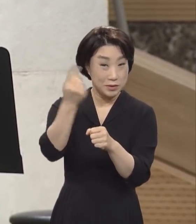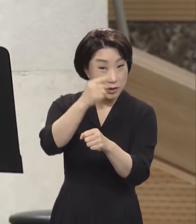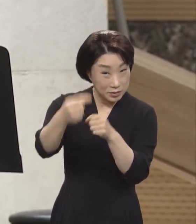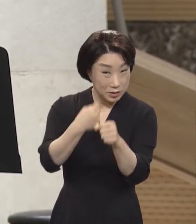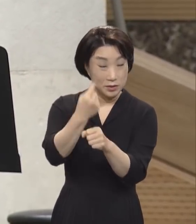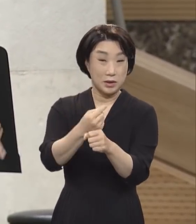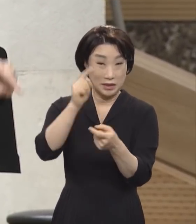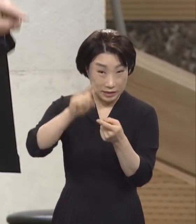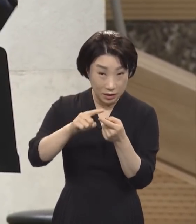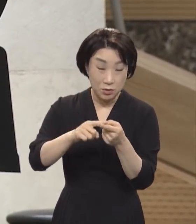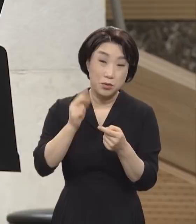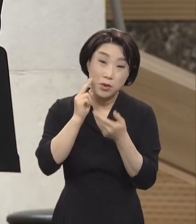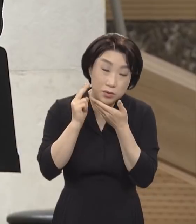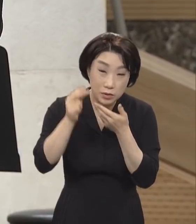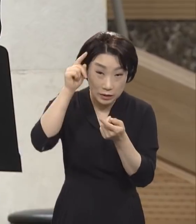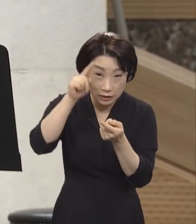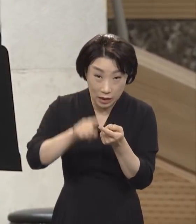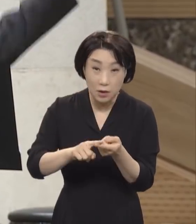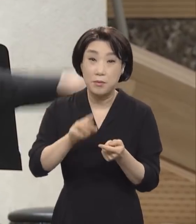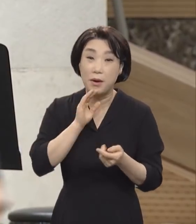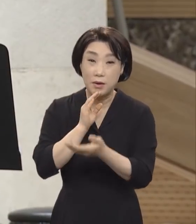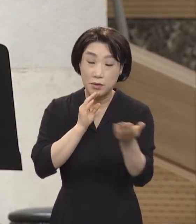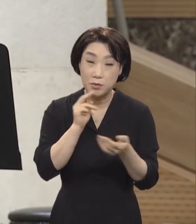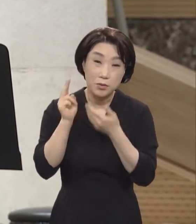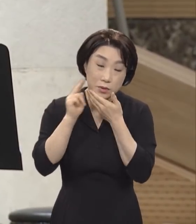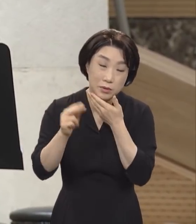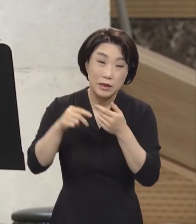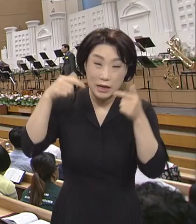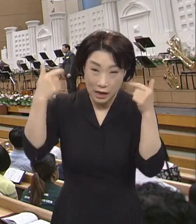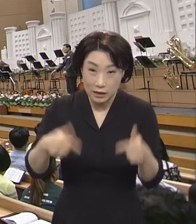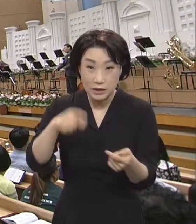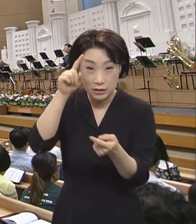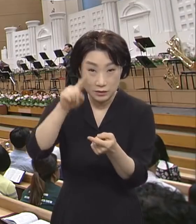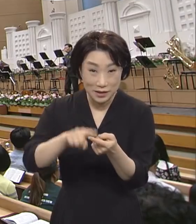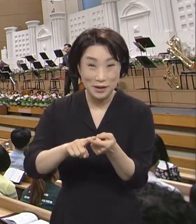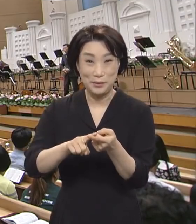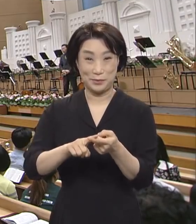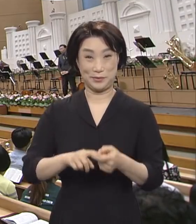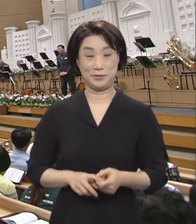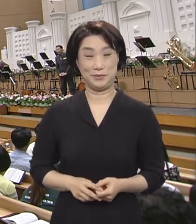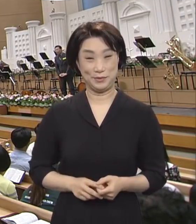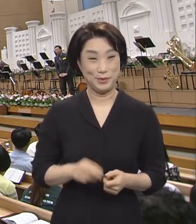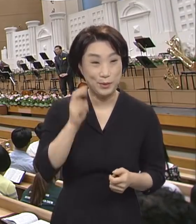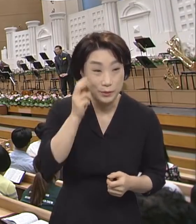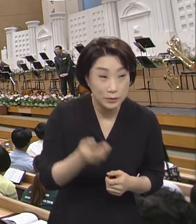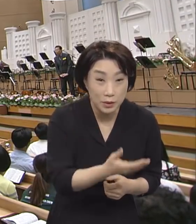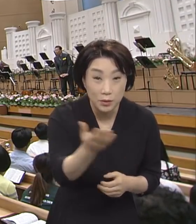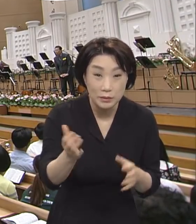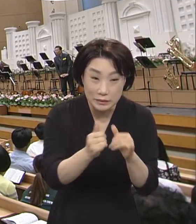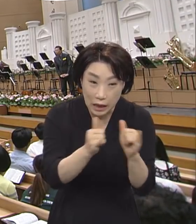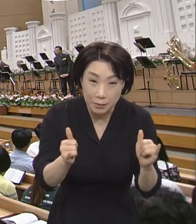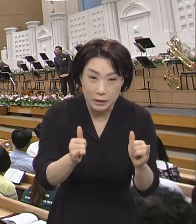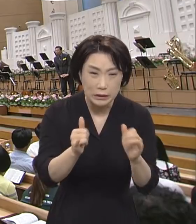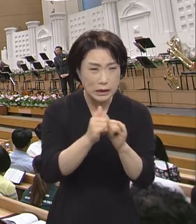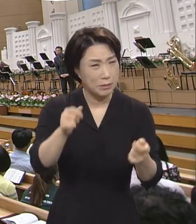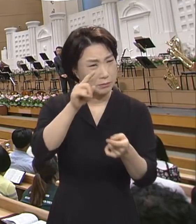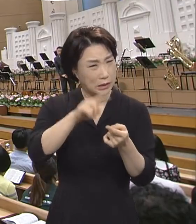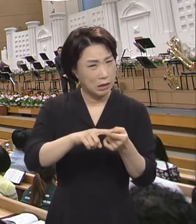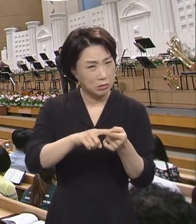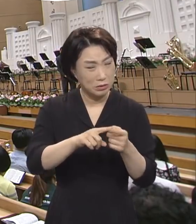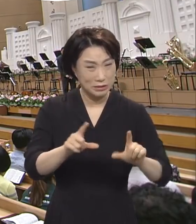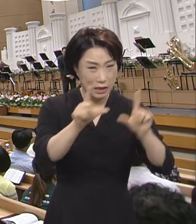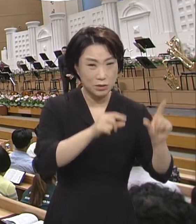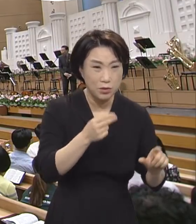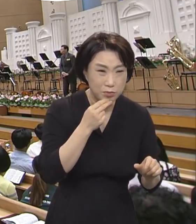원숭이 원숭이는 언제나 원숭이요 혹시 사람이 사람같이 못살아서